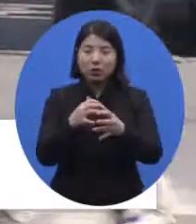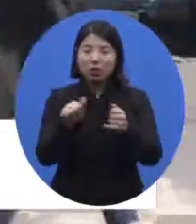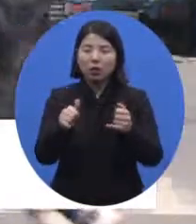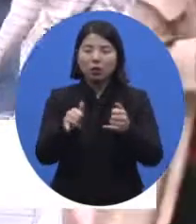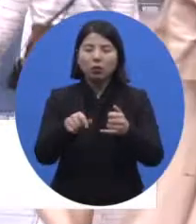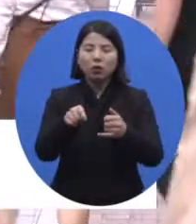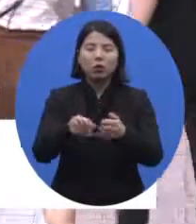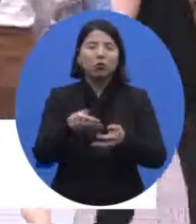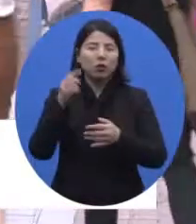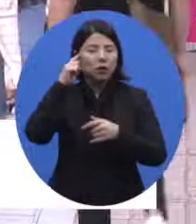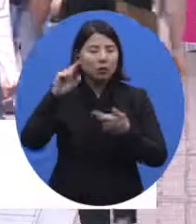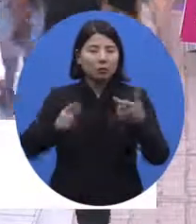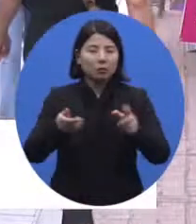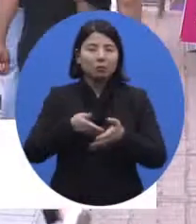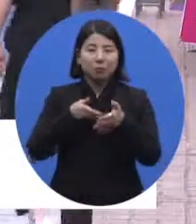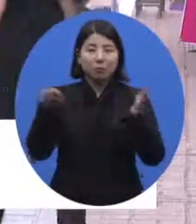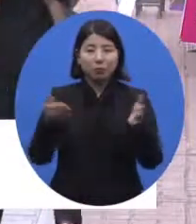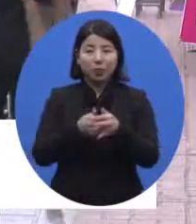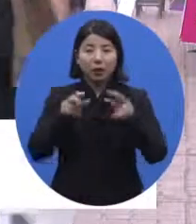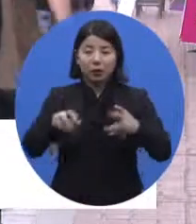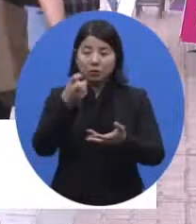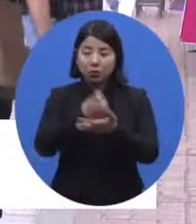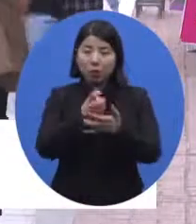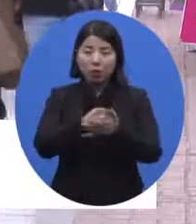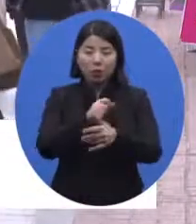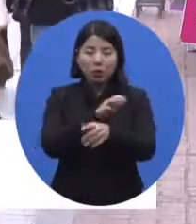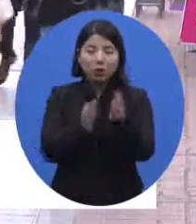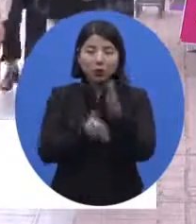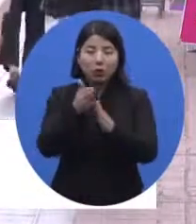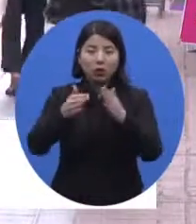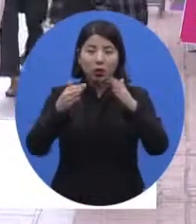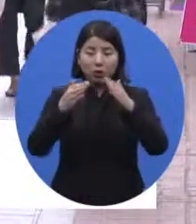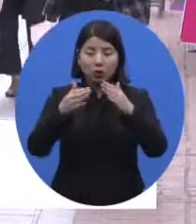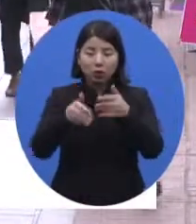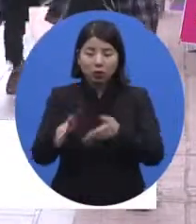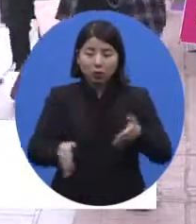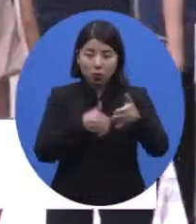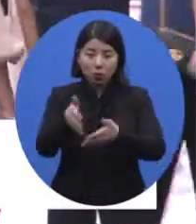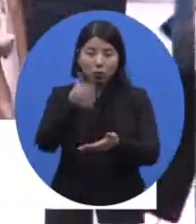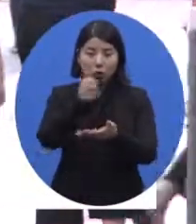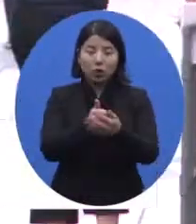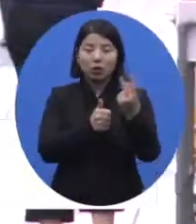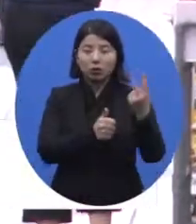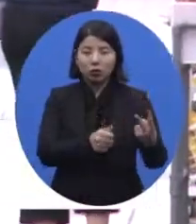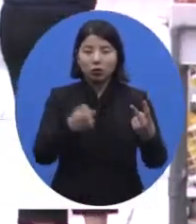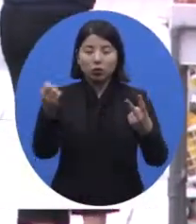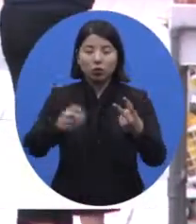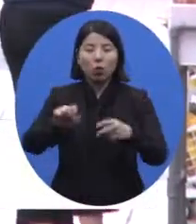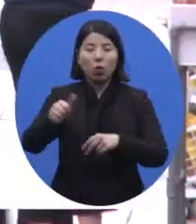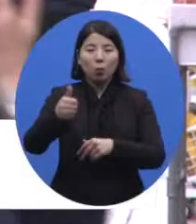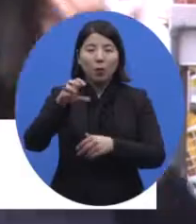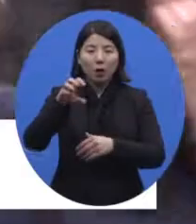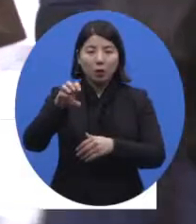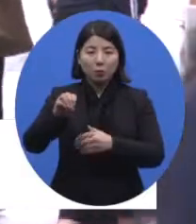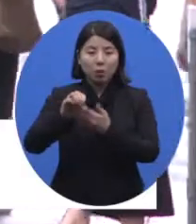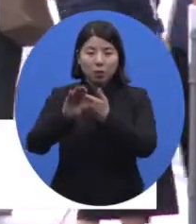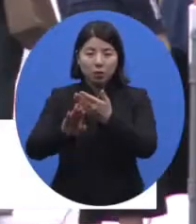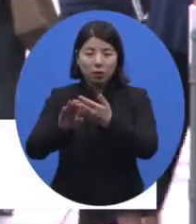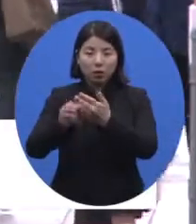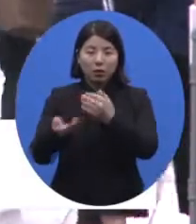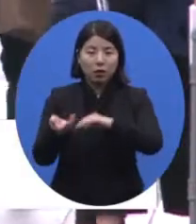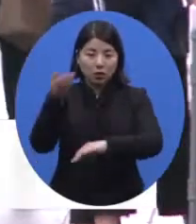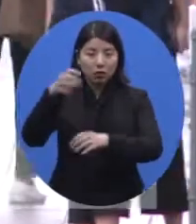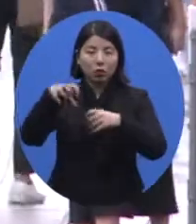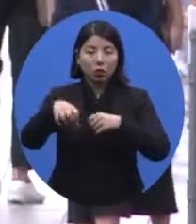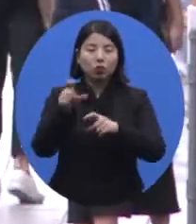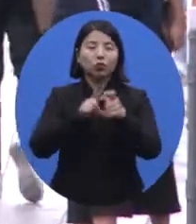제기됐습니다. 현행 지방자치법은 광역시도의 부단체장 수를 2명으로 인구 500만 명 이상인 시도는 2명을 추가할